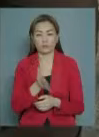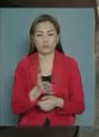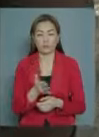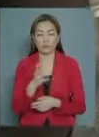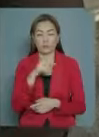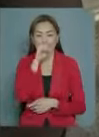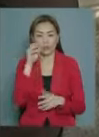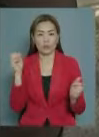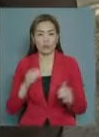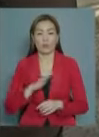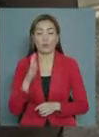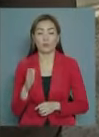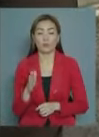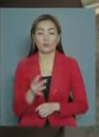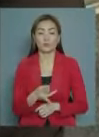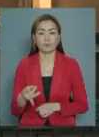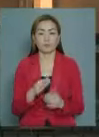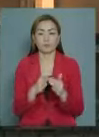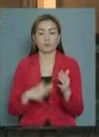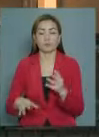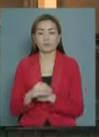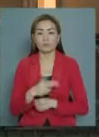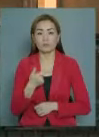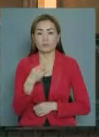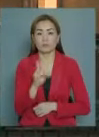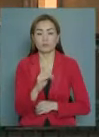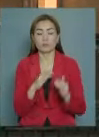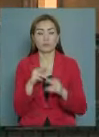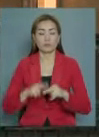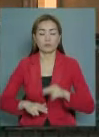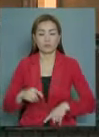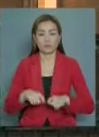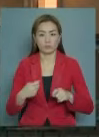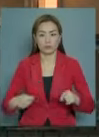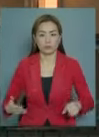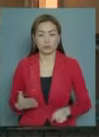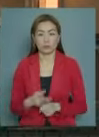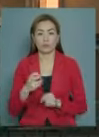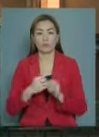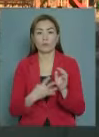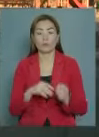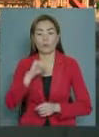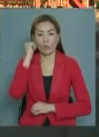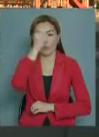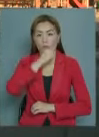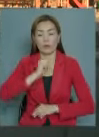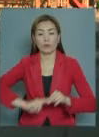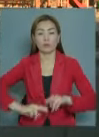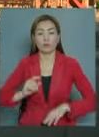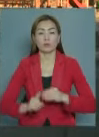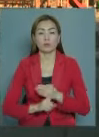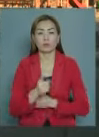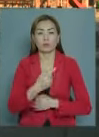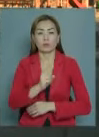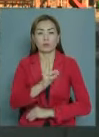жылынса. Мына микроэн үйлердің. Құлсарда тұрғын үй құрылысы баяу жүруде. 2019 жылы құрылысы